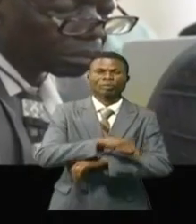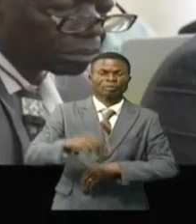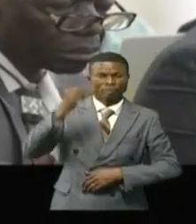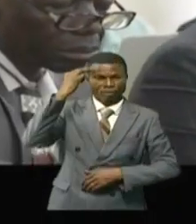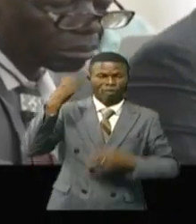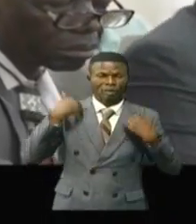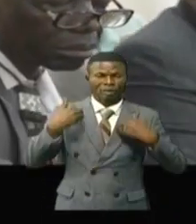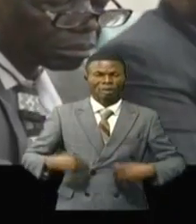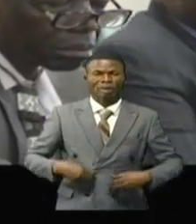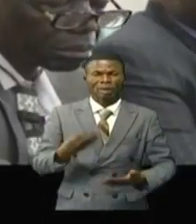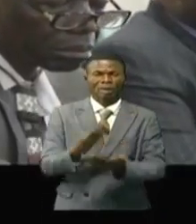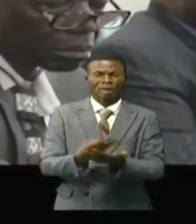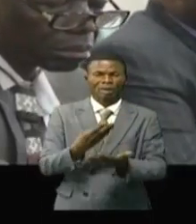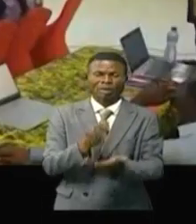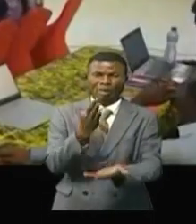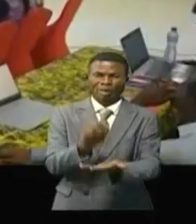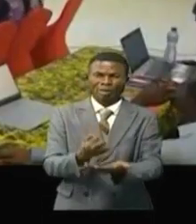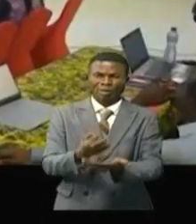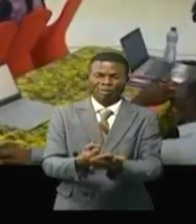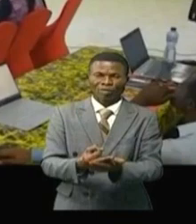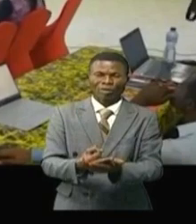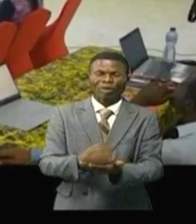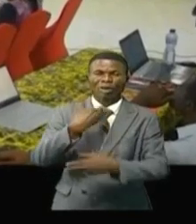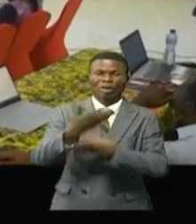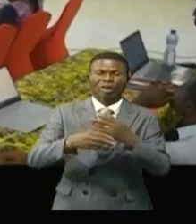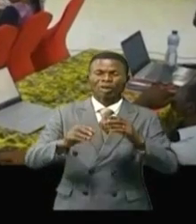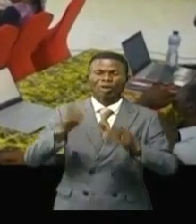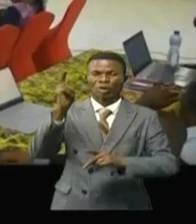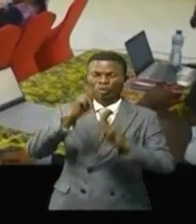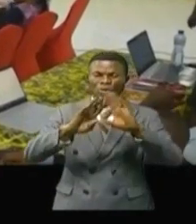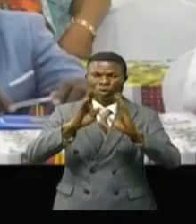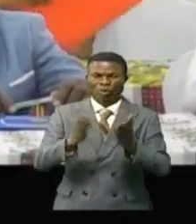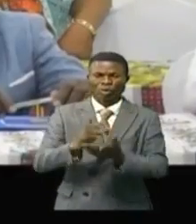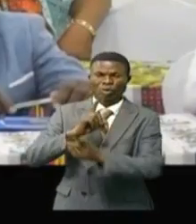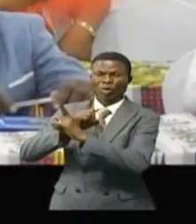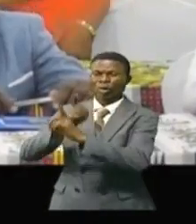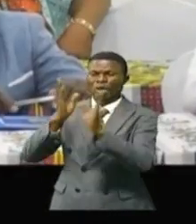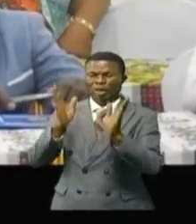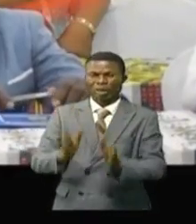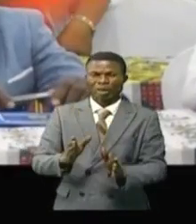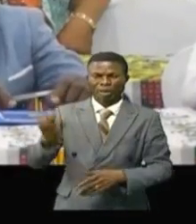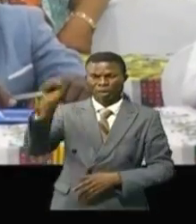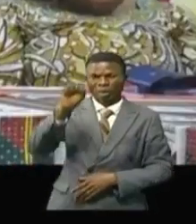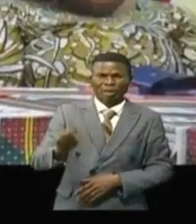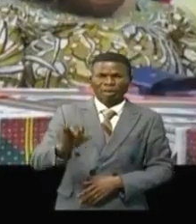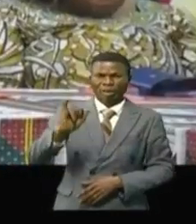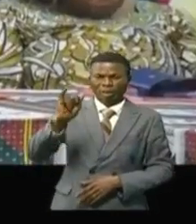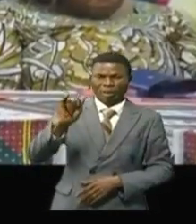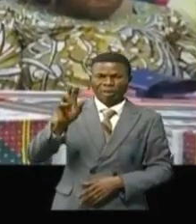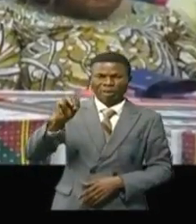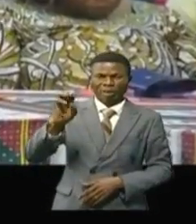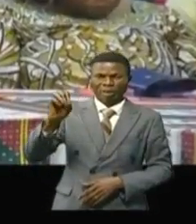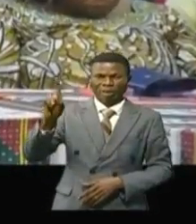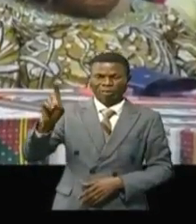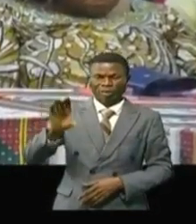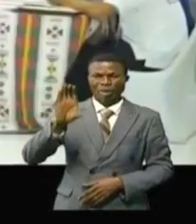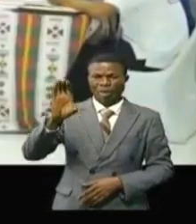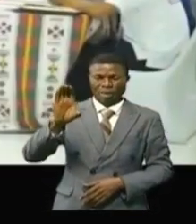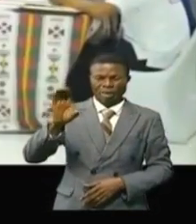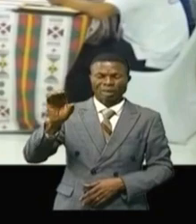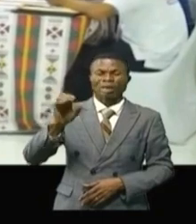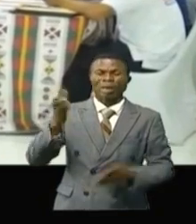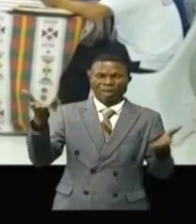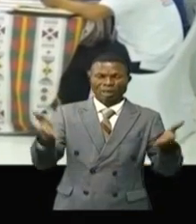santé, budget, finances et fonctions publiques et les représentants du banc syndical, Sinamed, Silimed, Simeco prennent part à